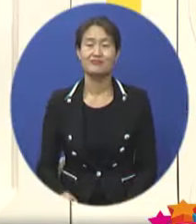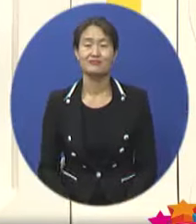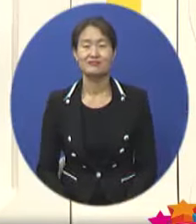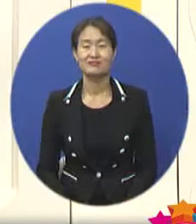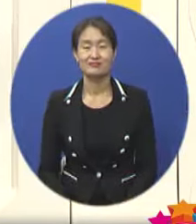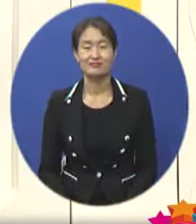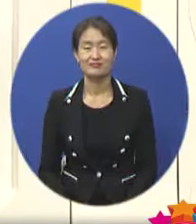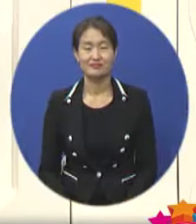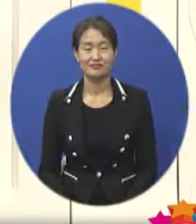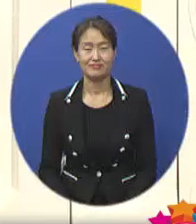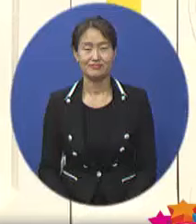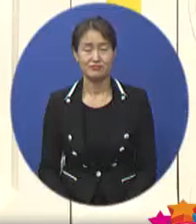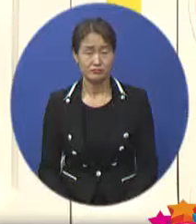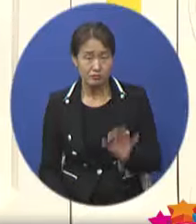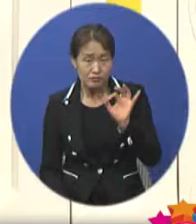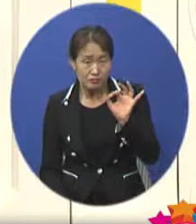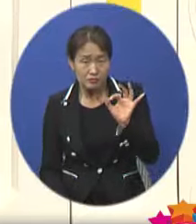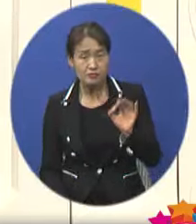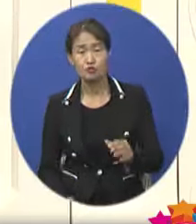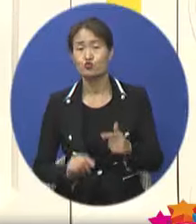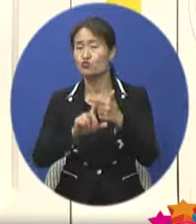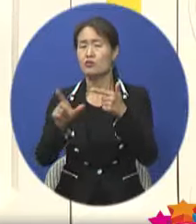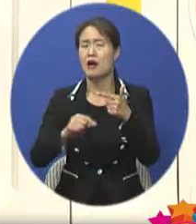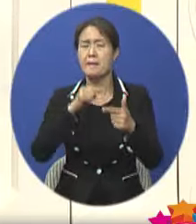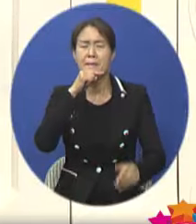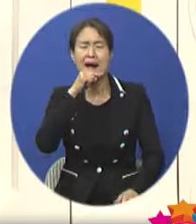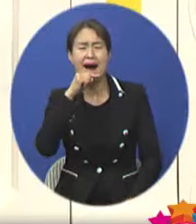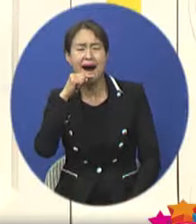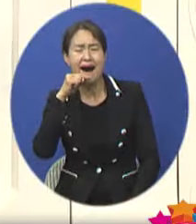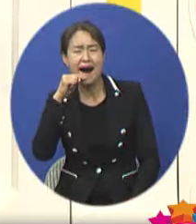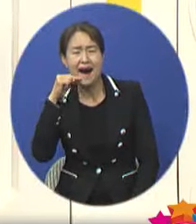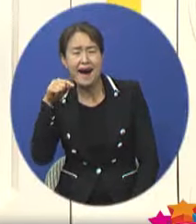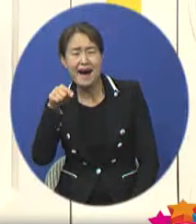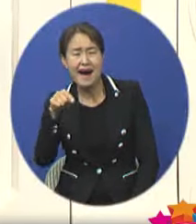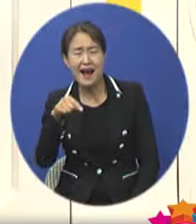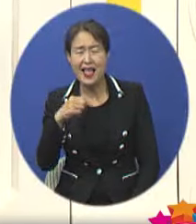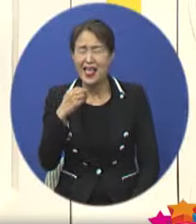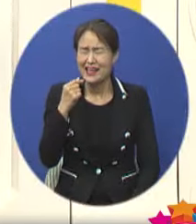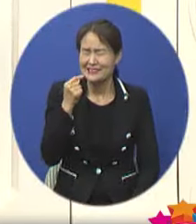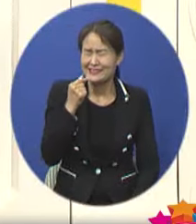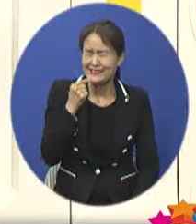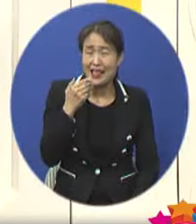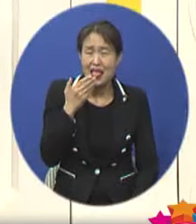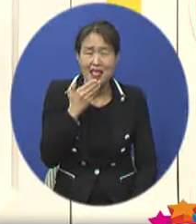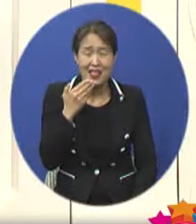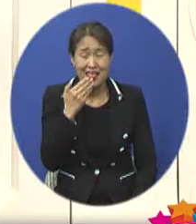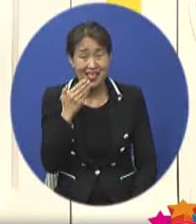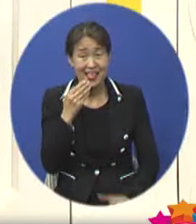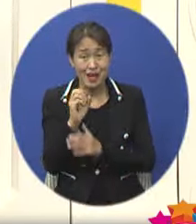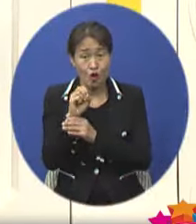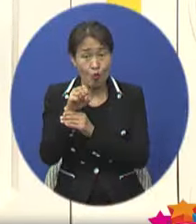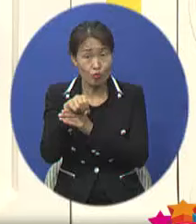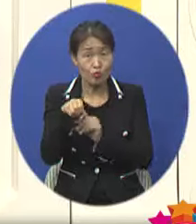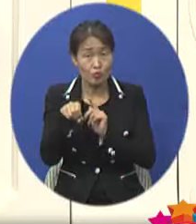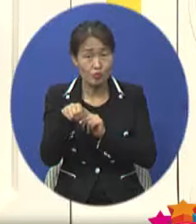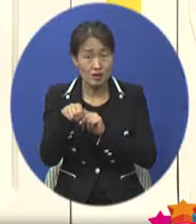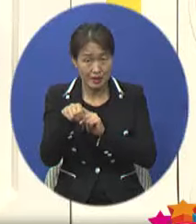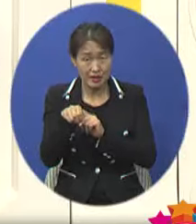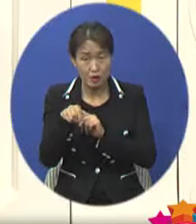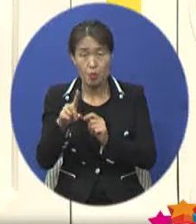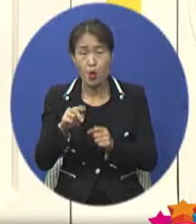푸드 퀴즈. 자, 이것은요, 6월에 붉게 익고요, 새콤달콤한 맛이 나는 열매입니다.